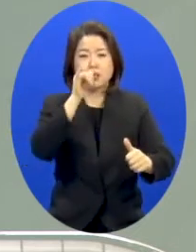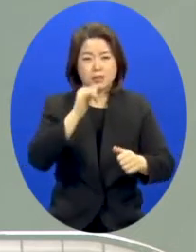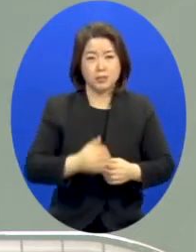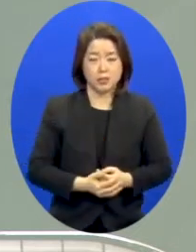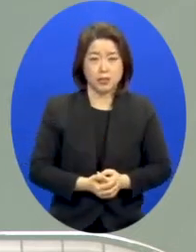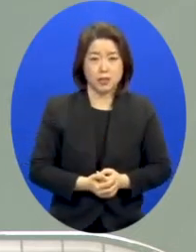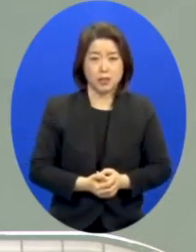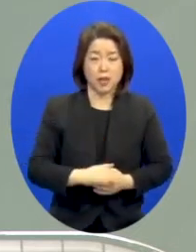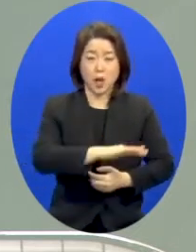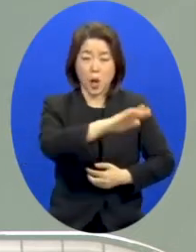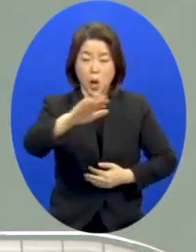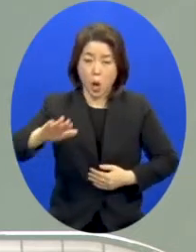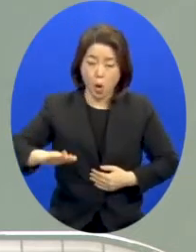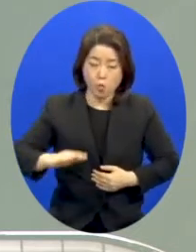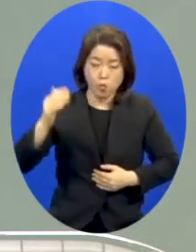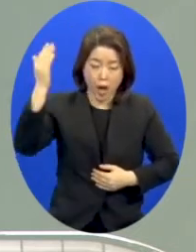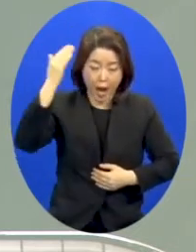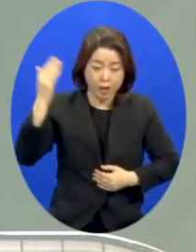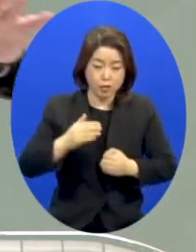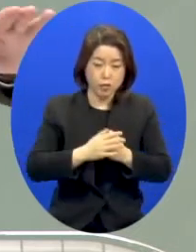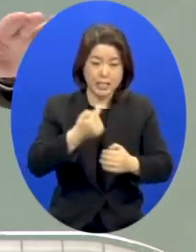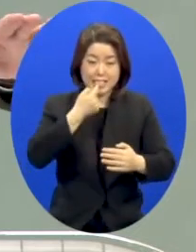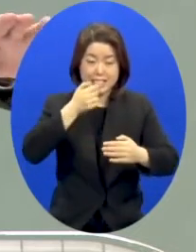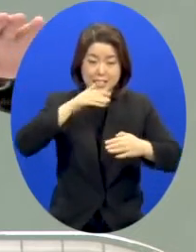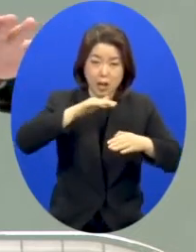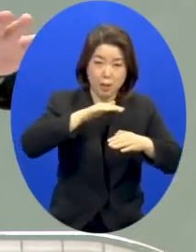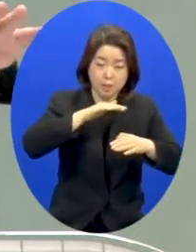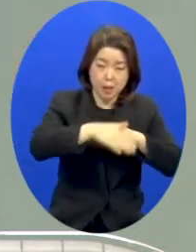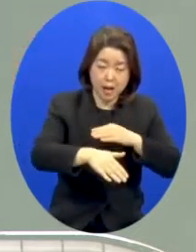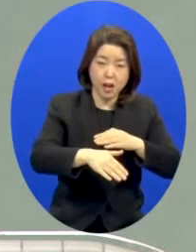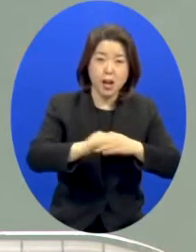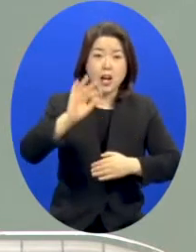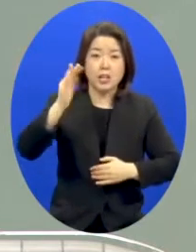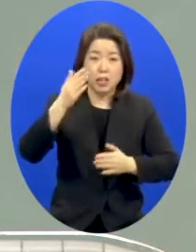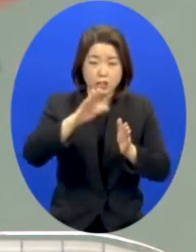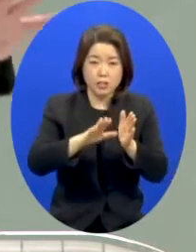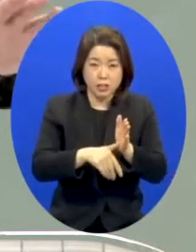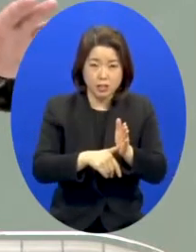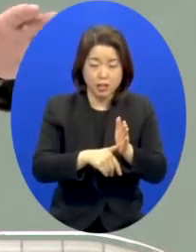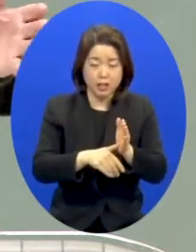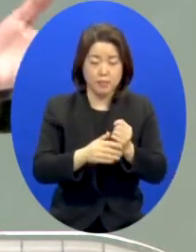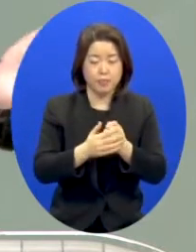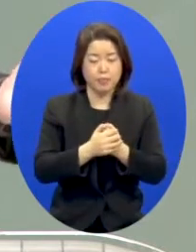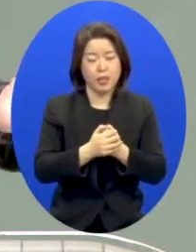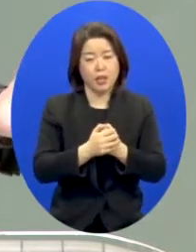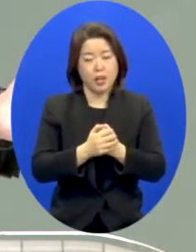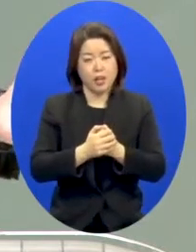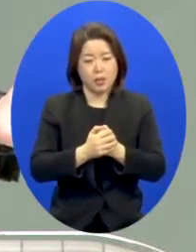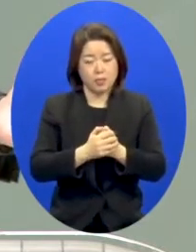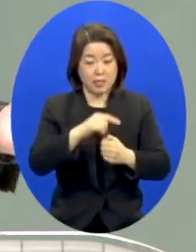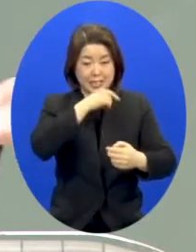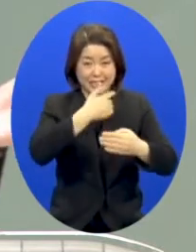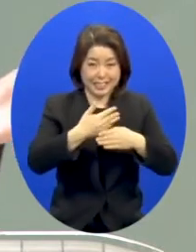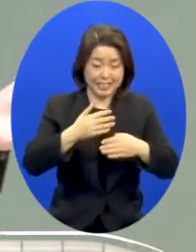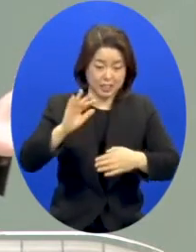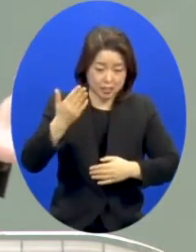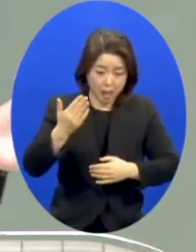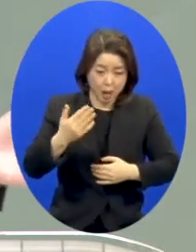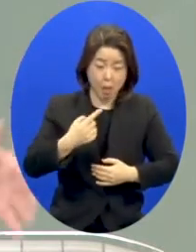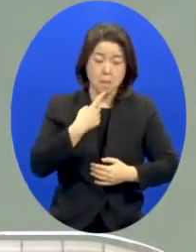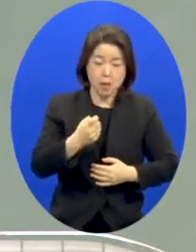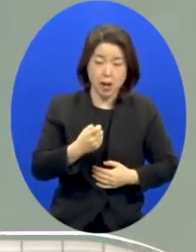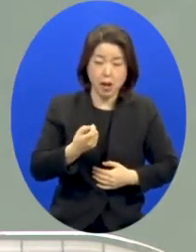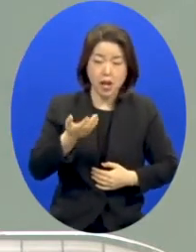공산화 되어서 정말 끔찍한 지경에 빠질 그런 대 위기 때 우리는 우리 나라를